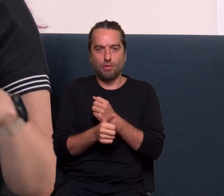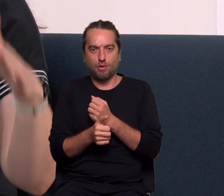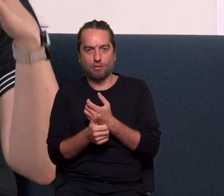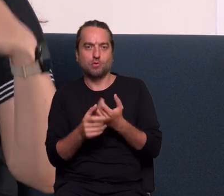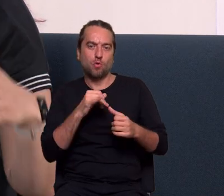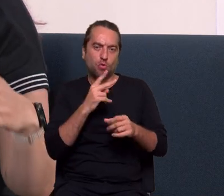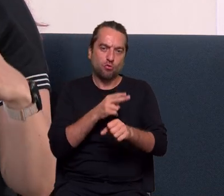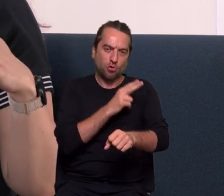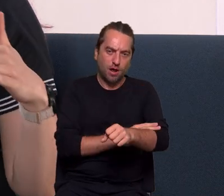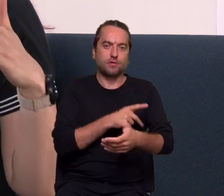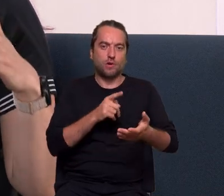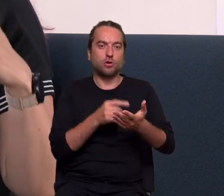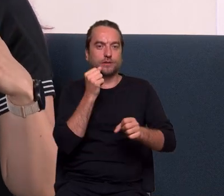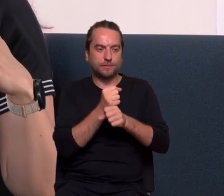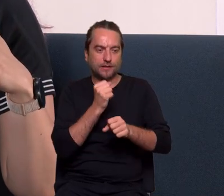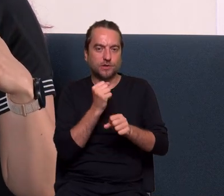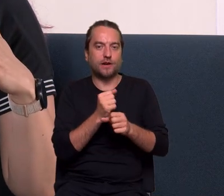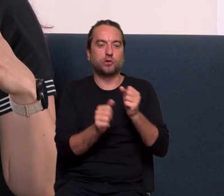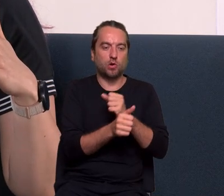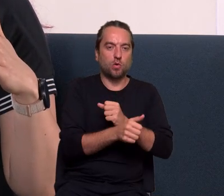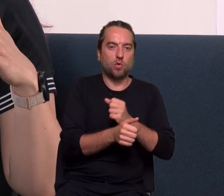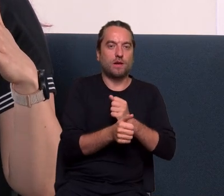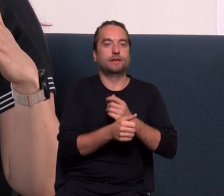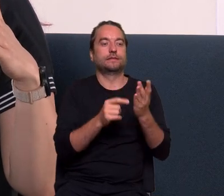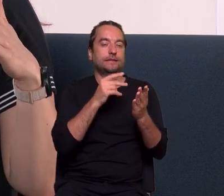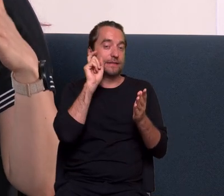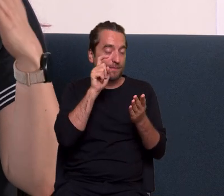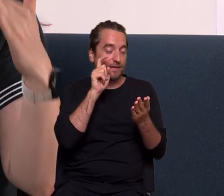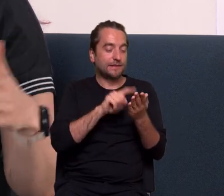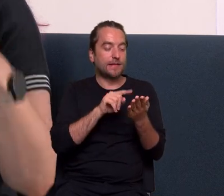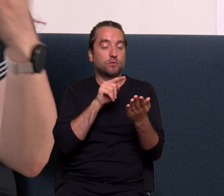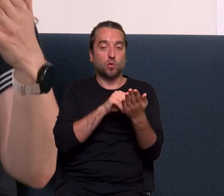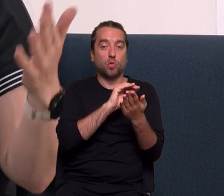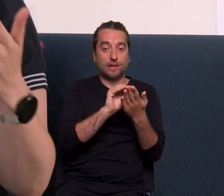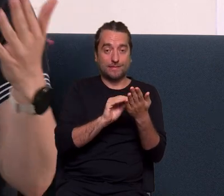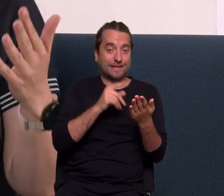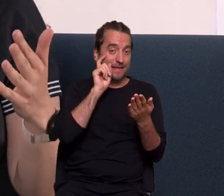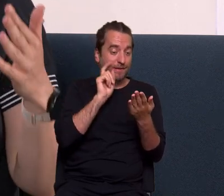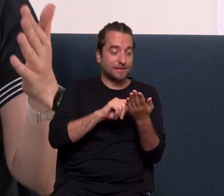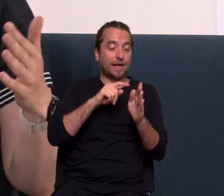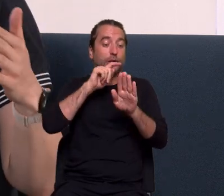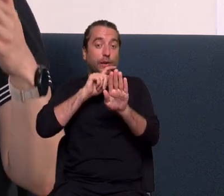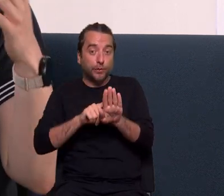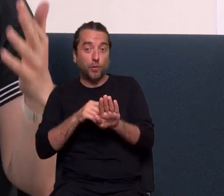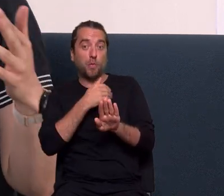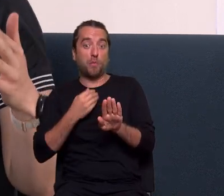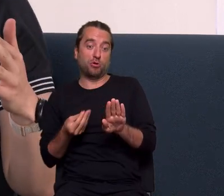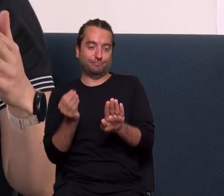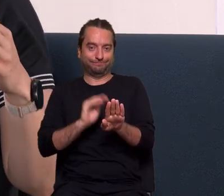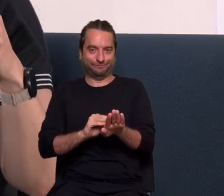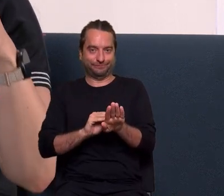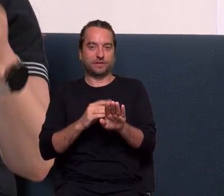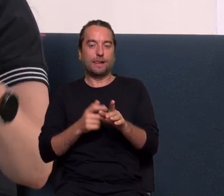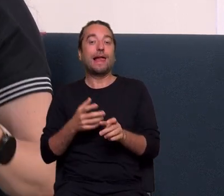Ja zaczynałam od studiów nad czechosłowackimi dokumentami i dla czeskich większości urzędników to było dosyć